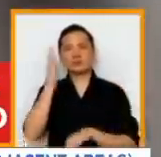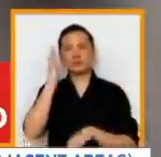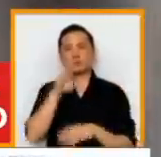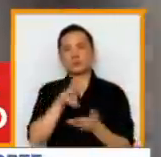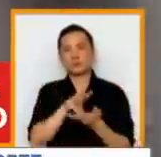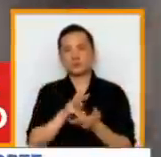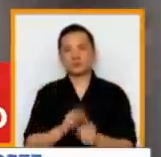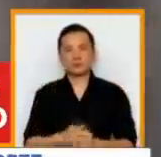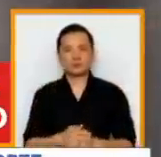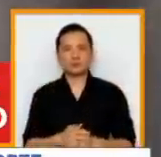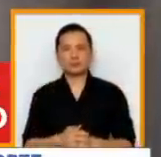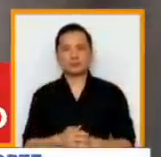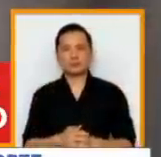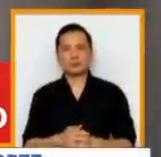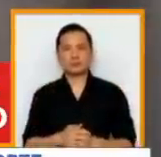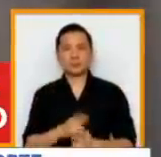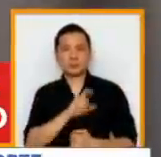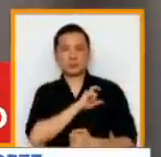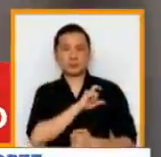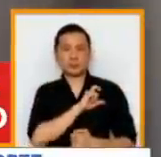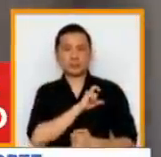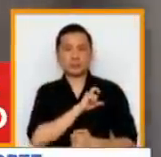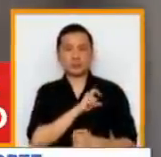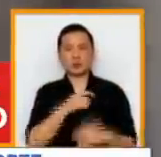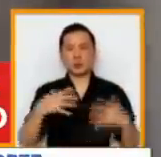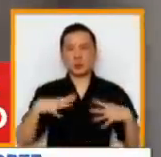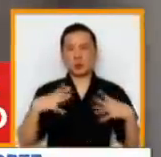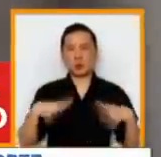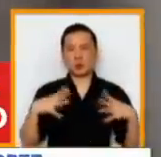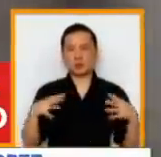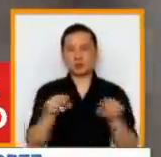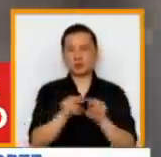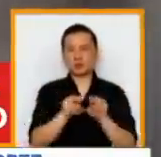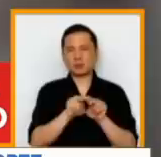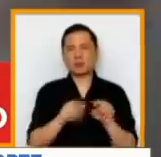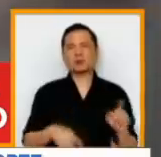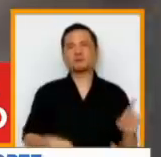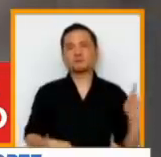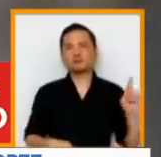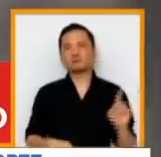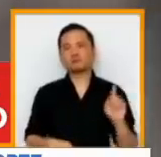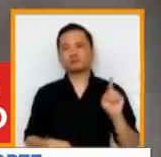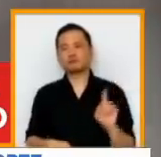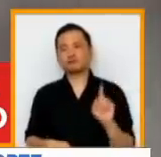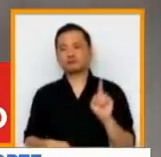Maya-maya pa, isang pulis na nakasibilyan ang humablot ng baril ng lalaking mula sa likuran.